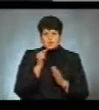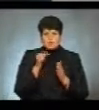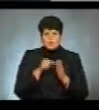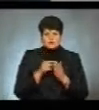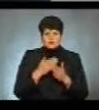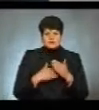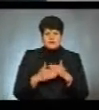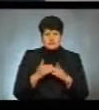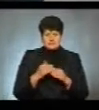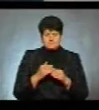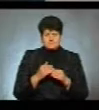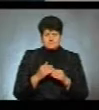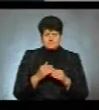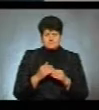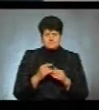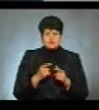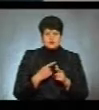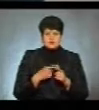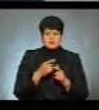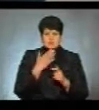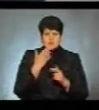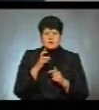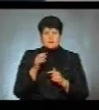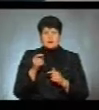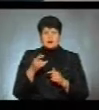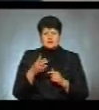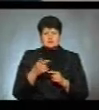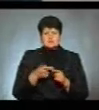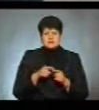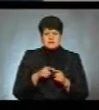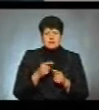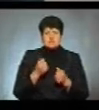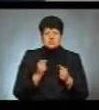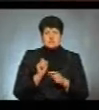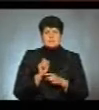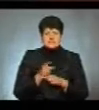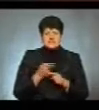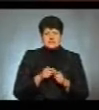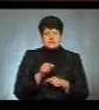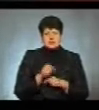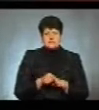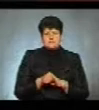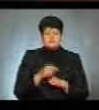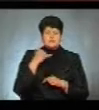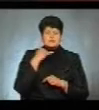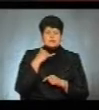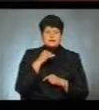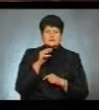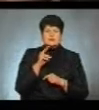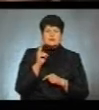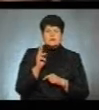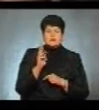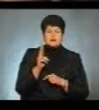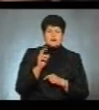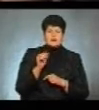інвалідним візком. Тобто, чи немає багажного відділення, чи ще щось. Ця машина призначена саме для цього. Диспетчер Тетяна Каленяк розповіла, в